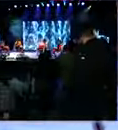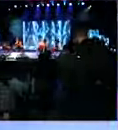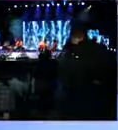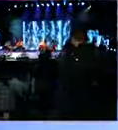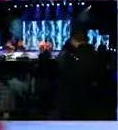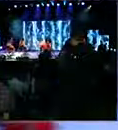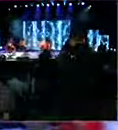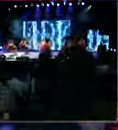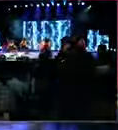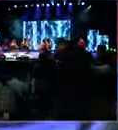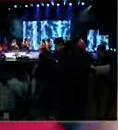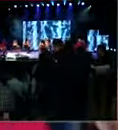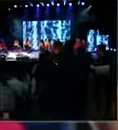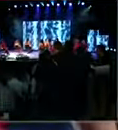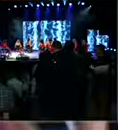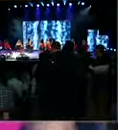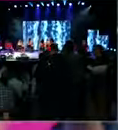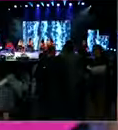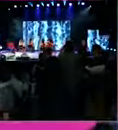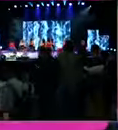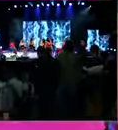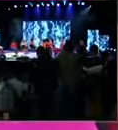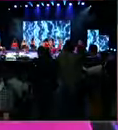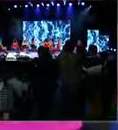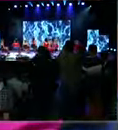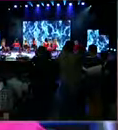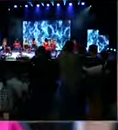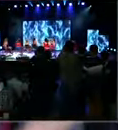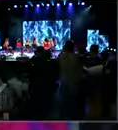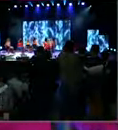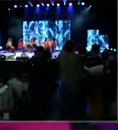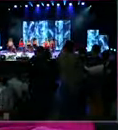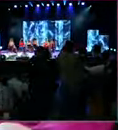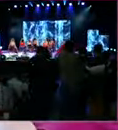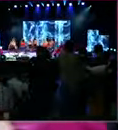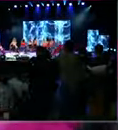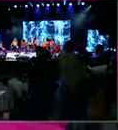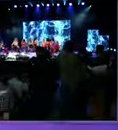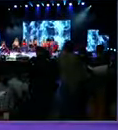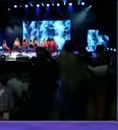Thank you.